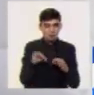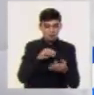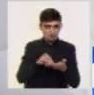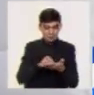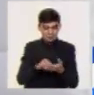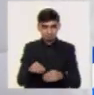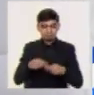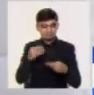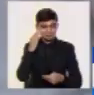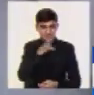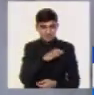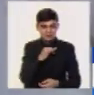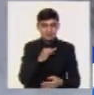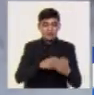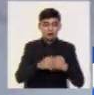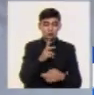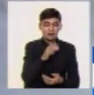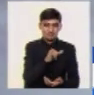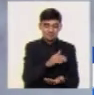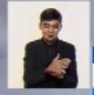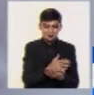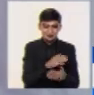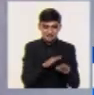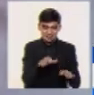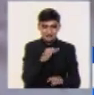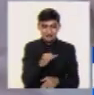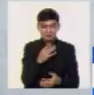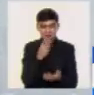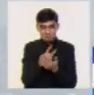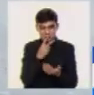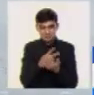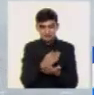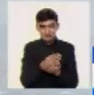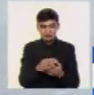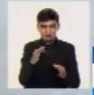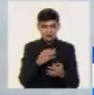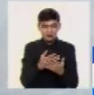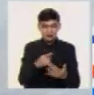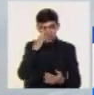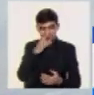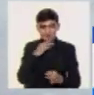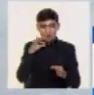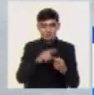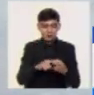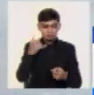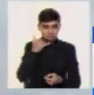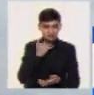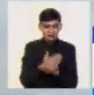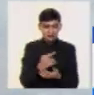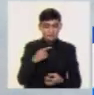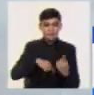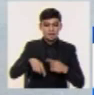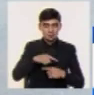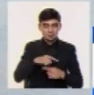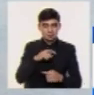Өзге аймақтағы ерекше баласы бар отбасылар да ортақ бастамаға үн қосып жатыр екен. Қазақстан бойынша бізге хабарласып жатыр. Біз